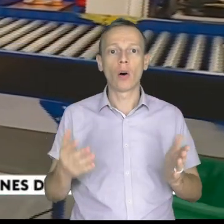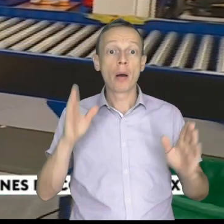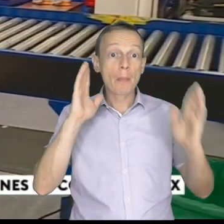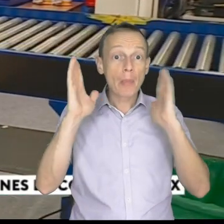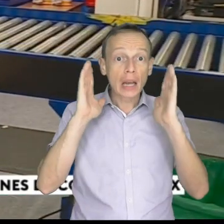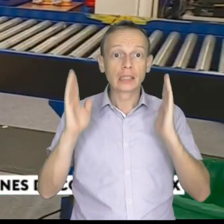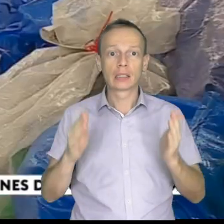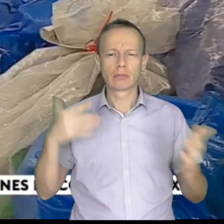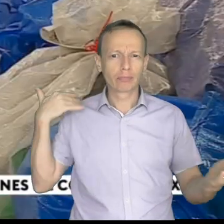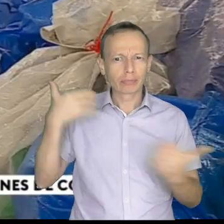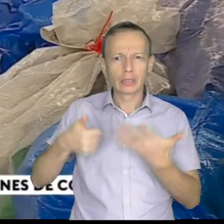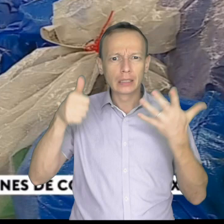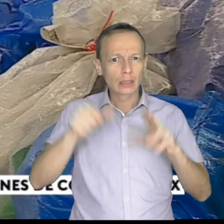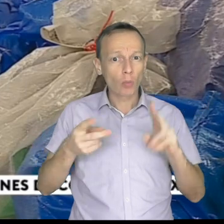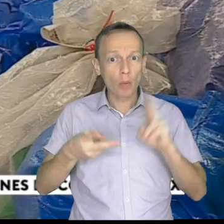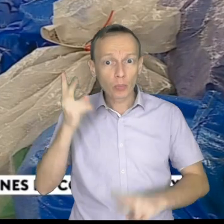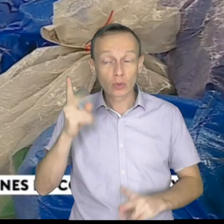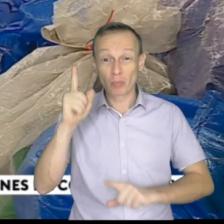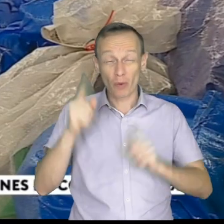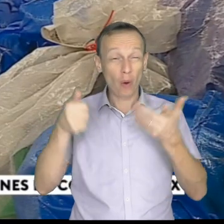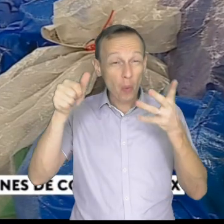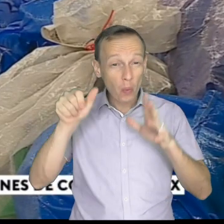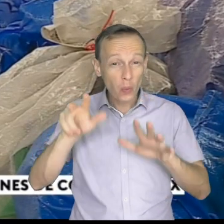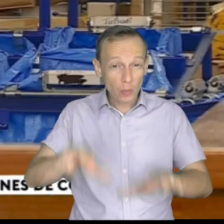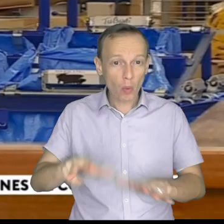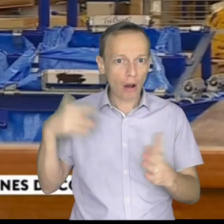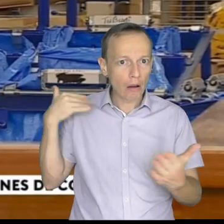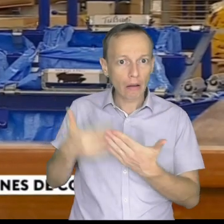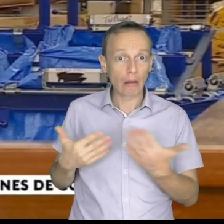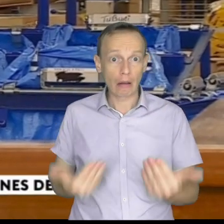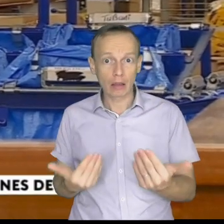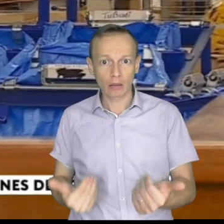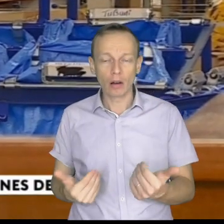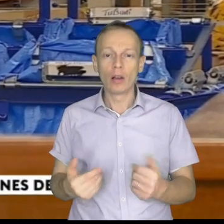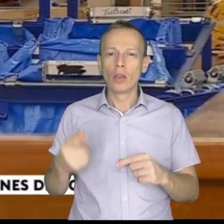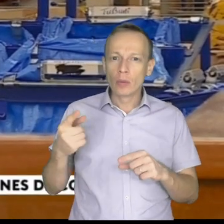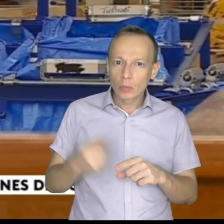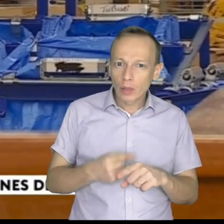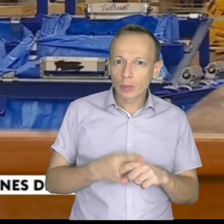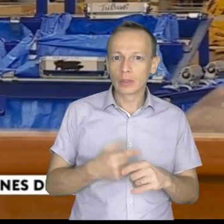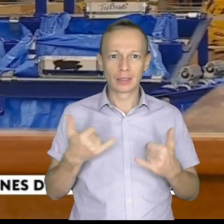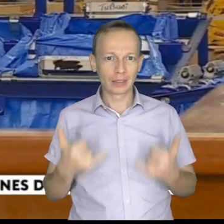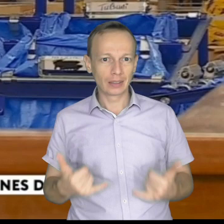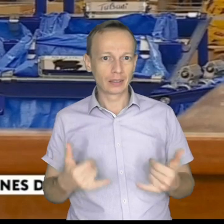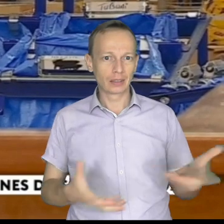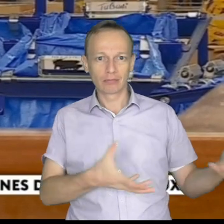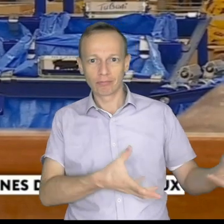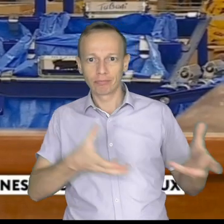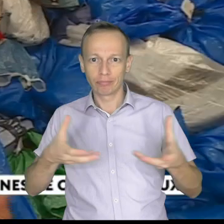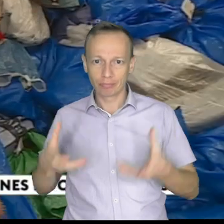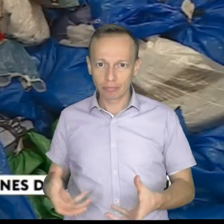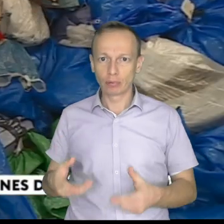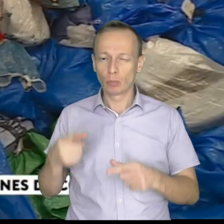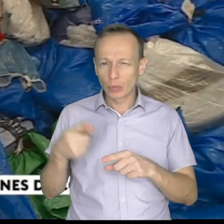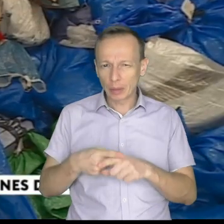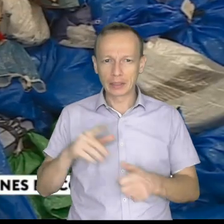Malaisie depuis plus de 6 mois, voire 8 mois pour certains. Petit à petit, à effectif constant, ici au Whareirata,